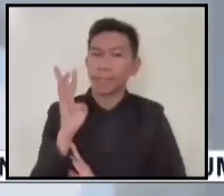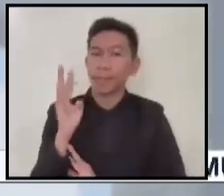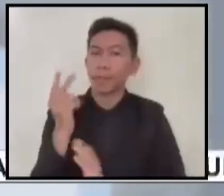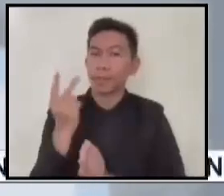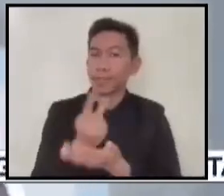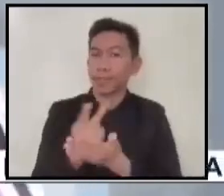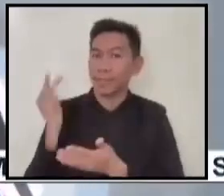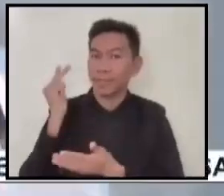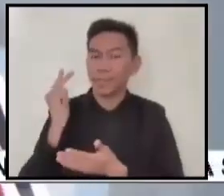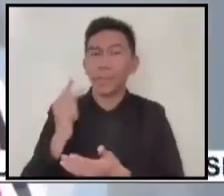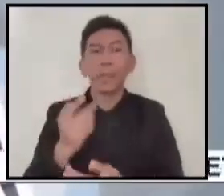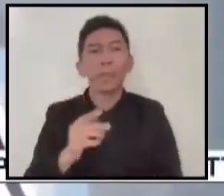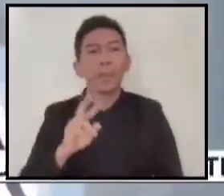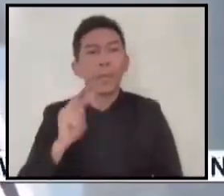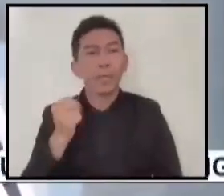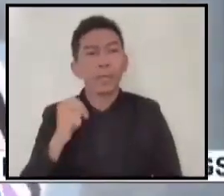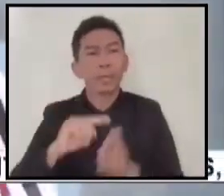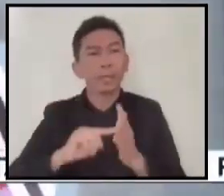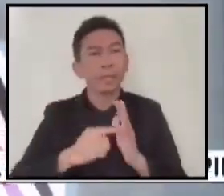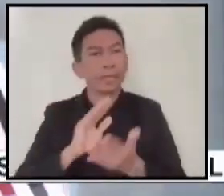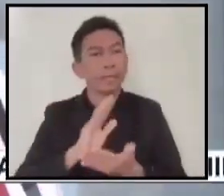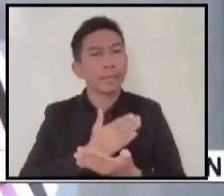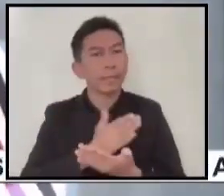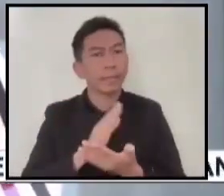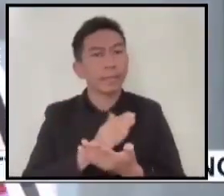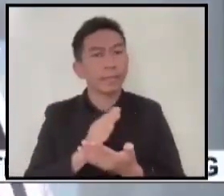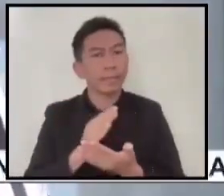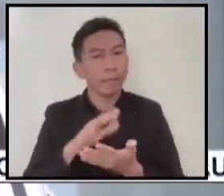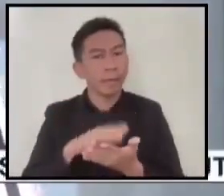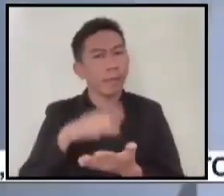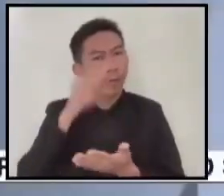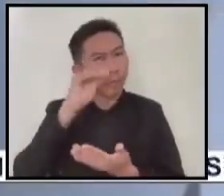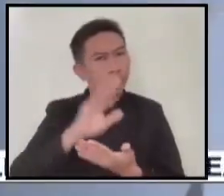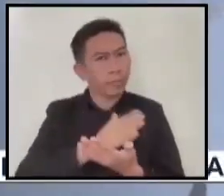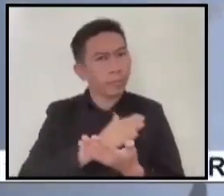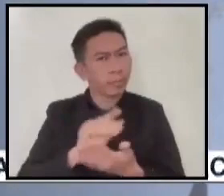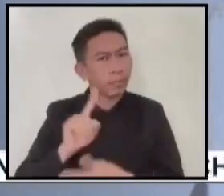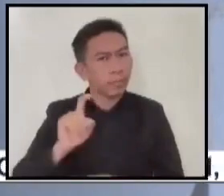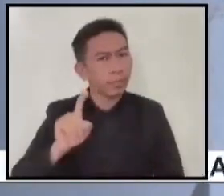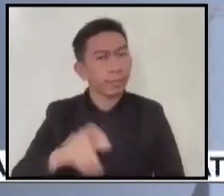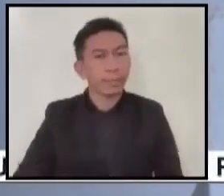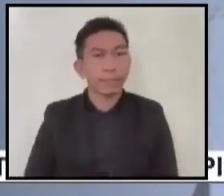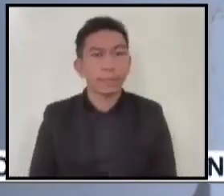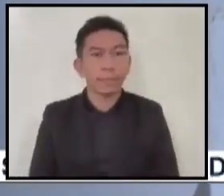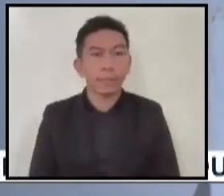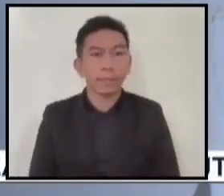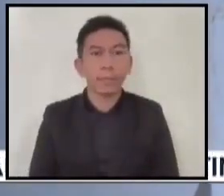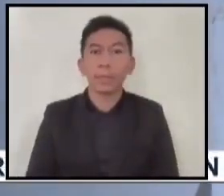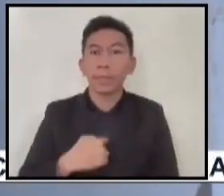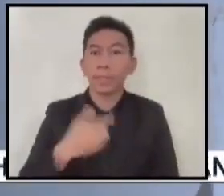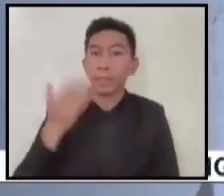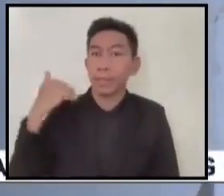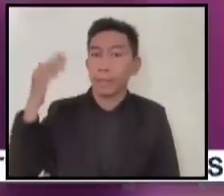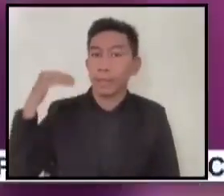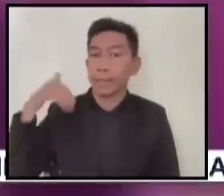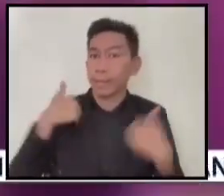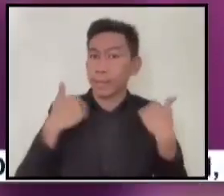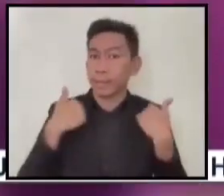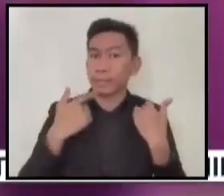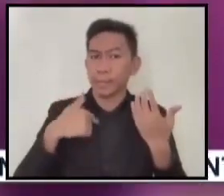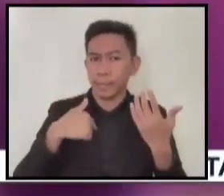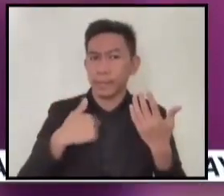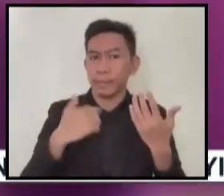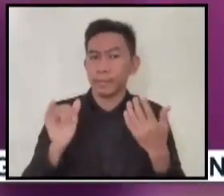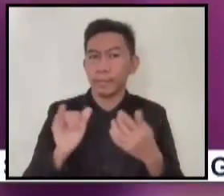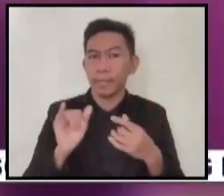nagsimula sa pagkanta? At kailan mo nalaman na marunong kang kumanta? Ever since I was young, I usually sing with my dad in his